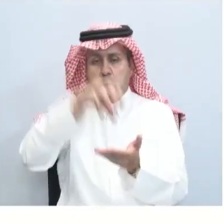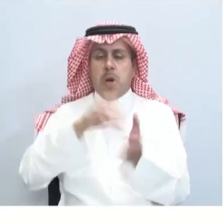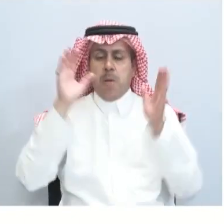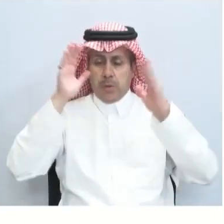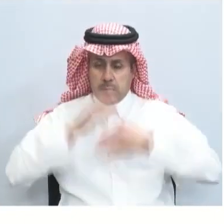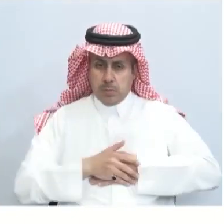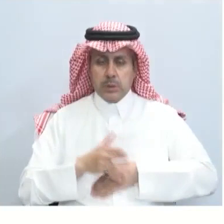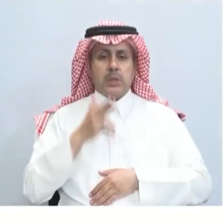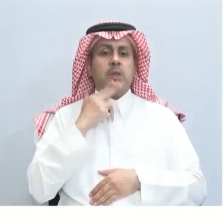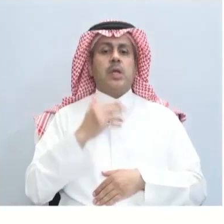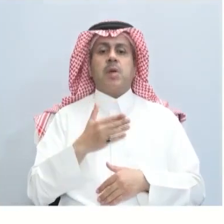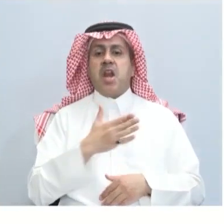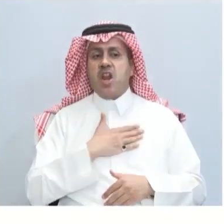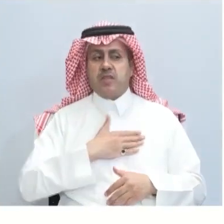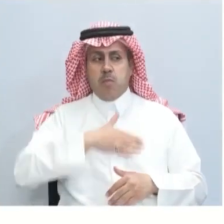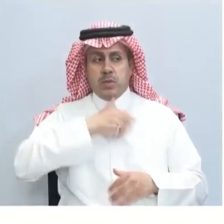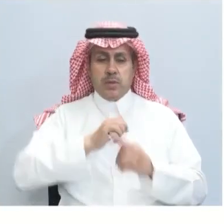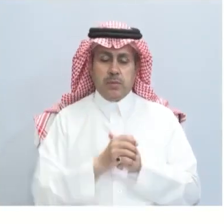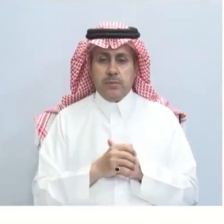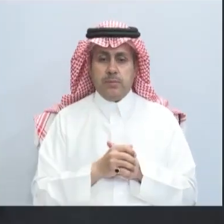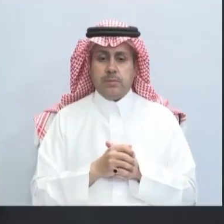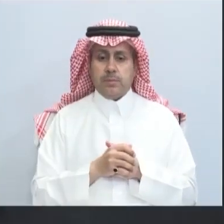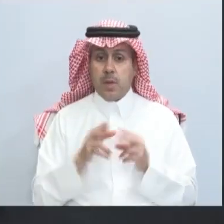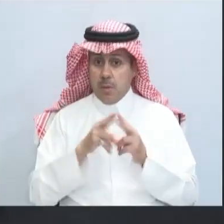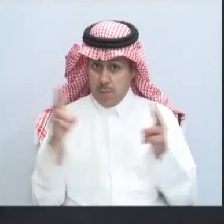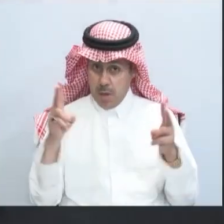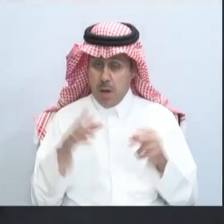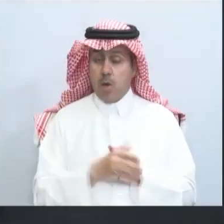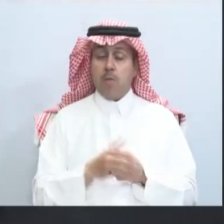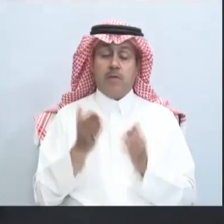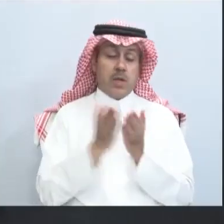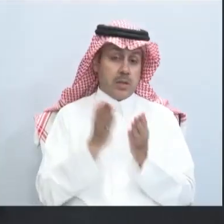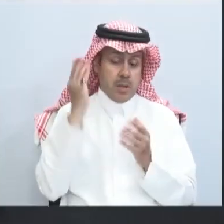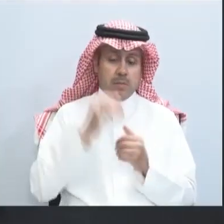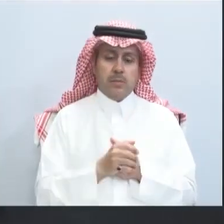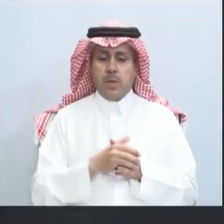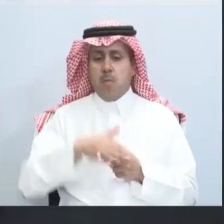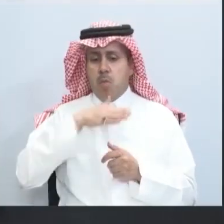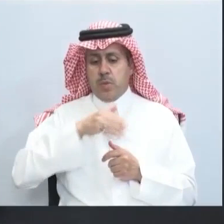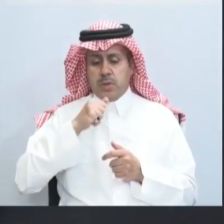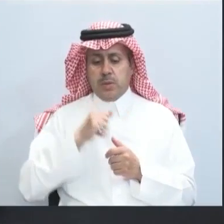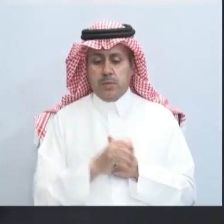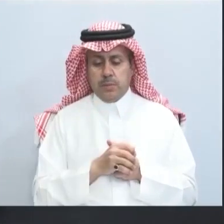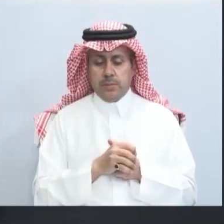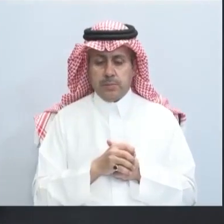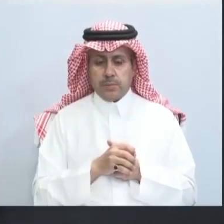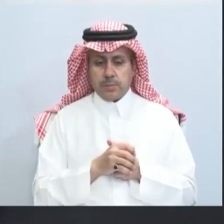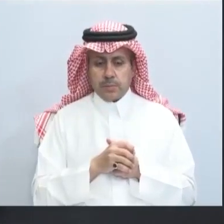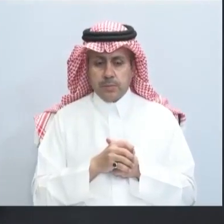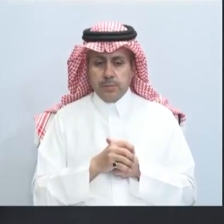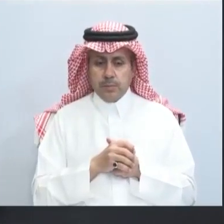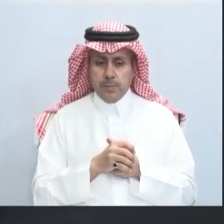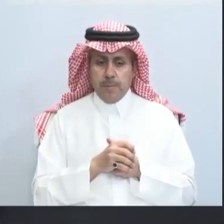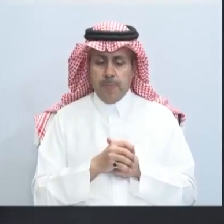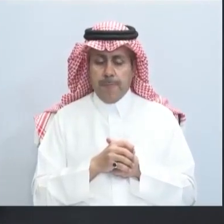صلى الله عليه وسلم مثل ما ذكرنا لكم في الدرس السابق النبي عليه الصلاه والسلام